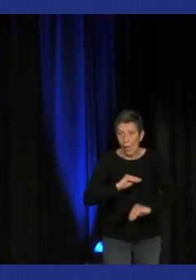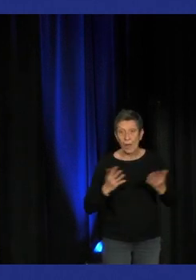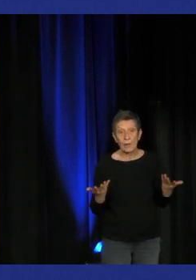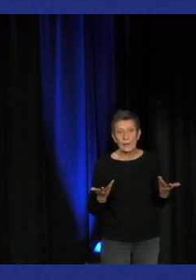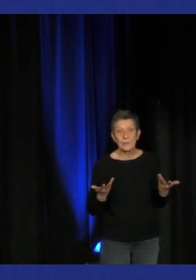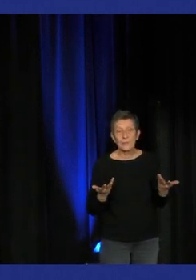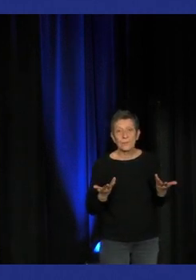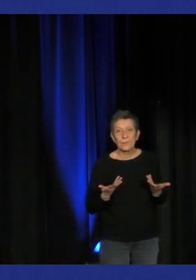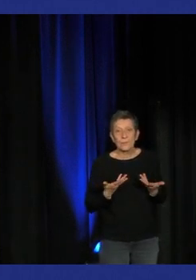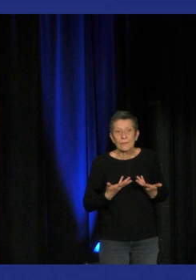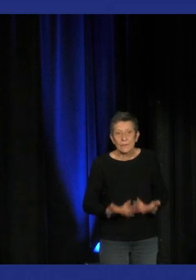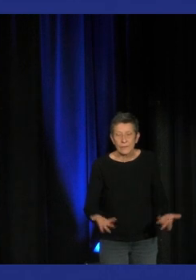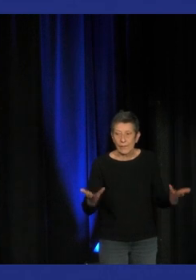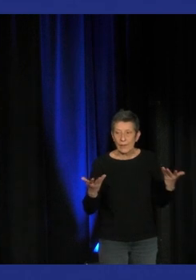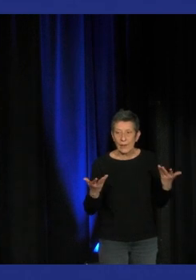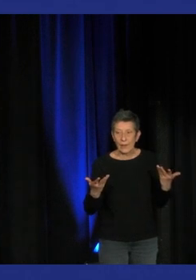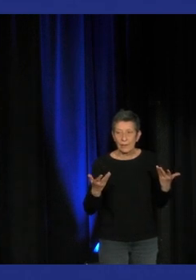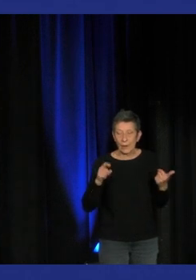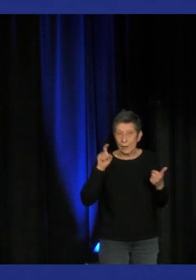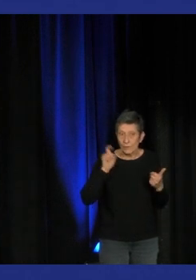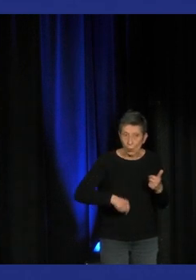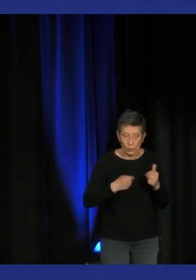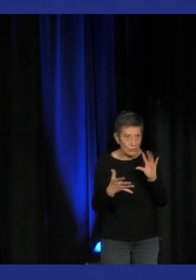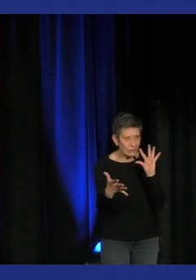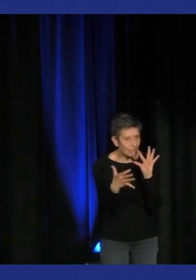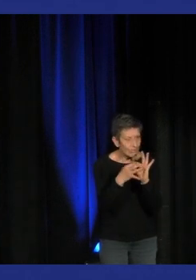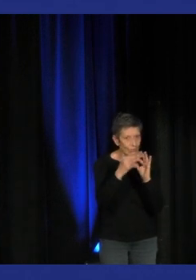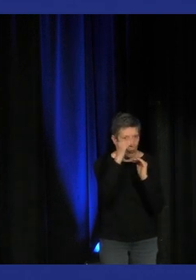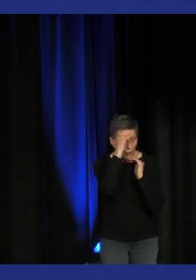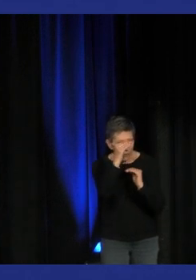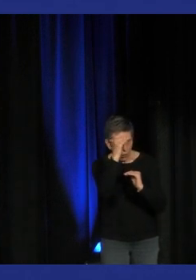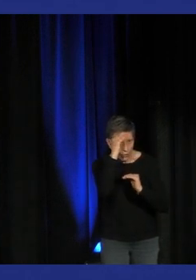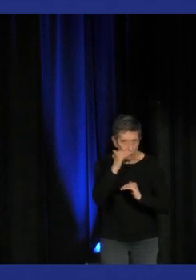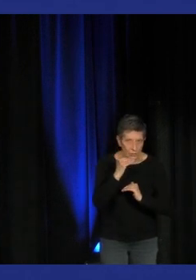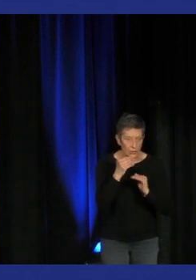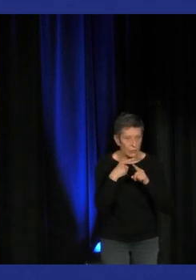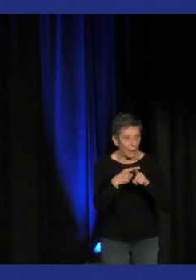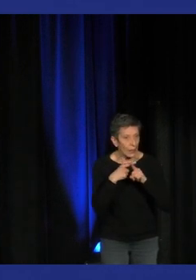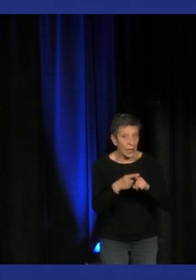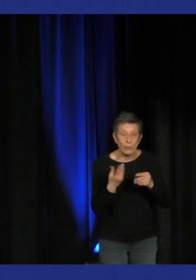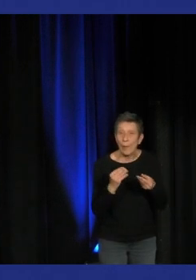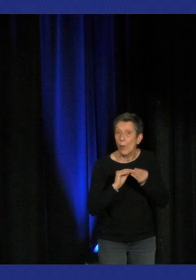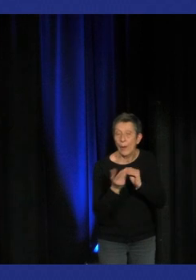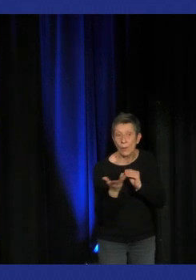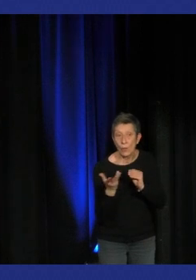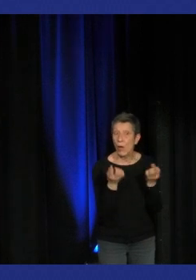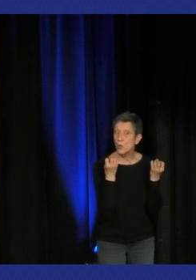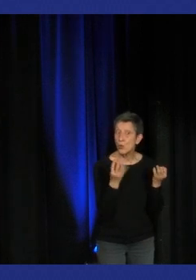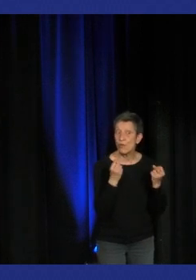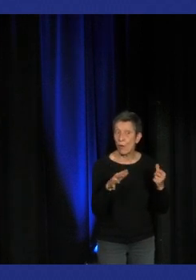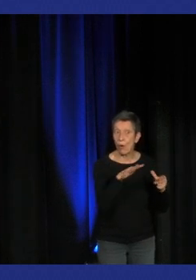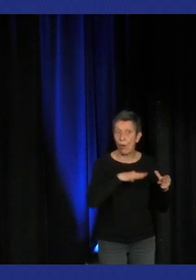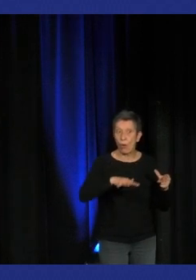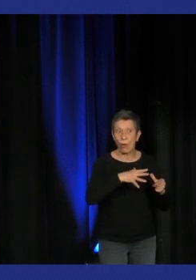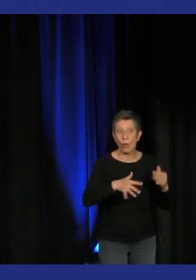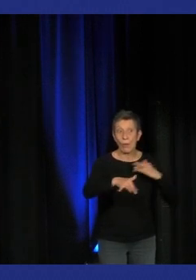voilà, un lien qui se fasse vraiment dans la confiance et le partage. Mais le problème, c'est que malheureusement, souvent dans la médecine,